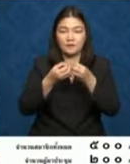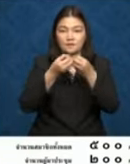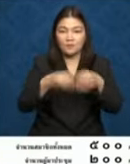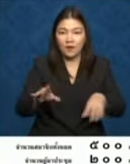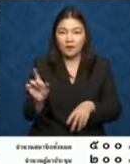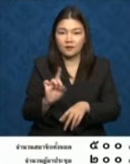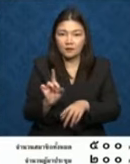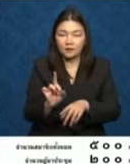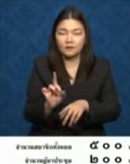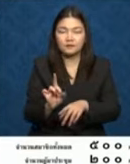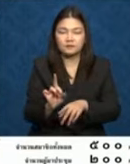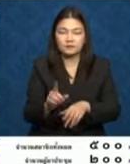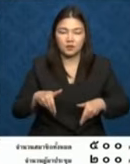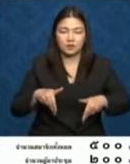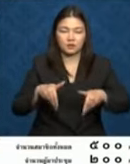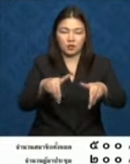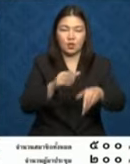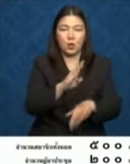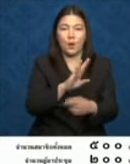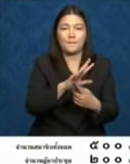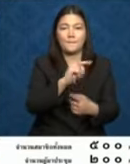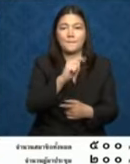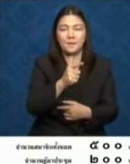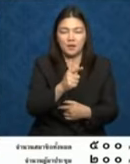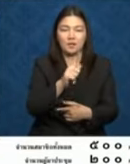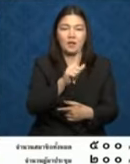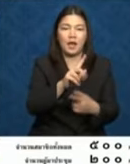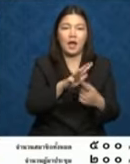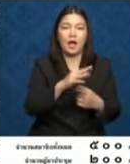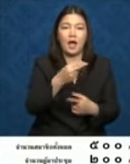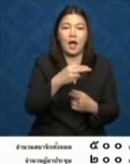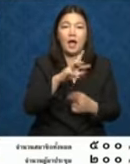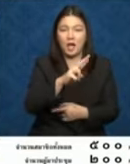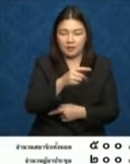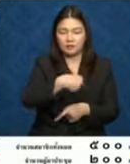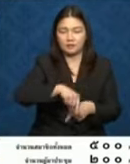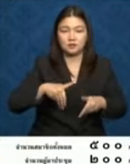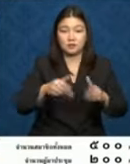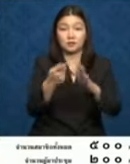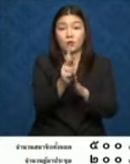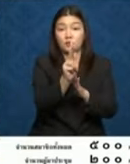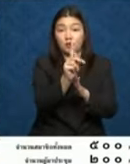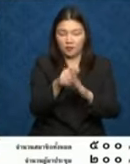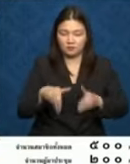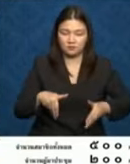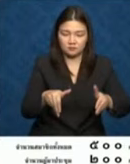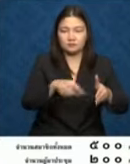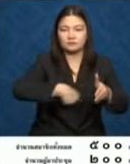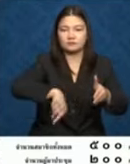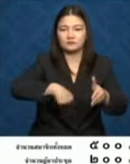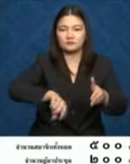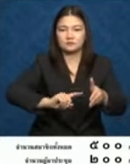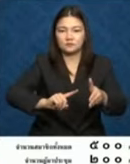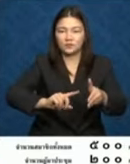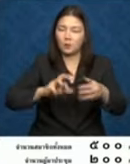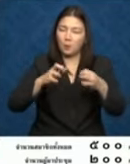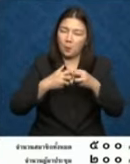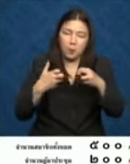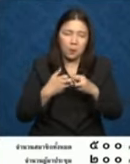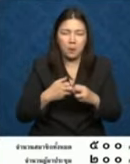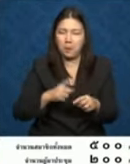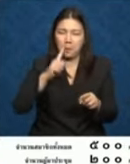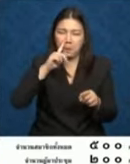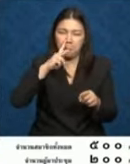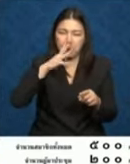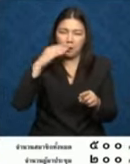ของถนนรอบบึงละหานนาตำบลละหานนาอำเภอแวงน้อยจังหวัดขอนแก่นค่ะที่เป็นปัญหาซ้ำซากดิฉัน